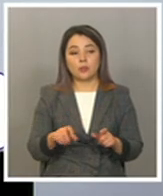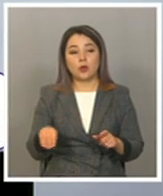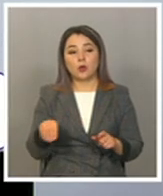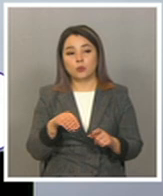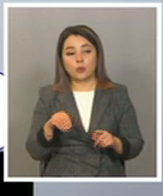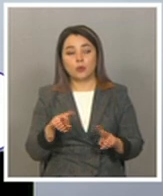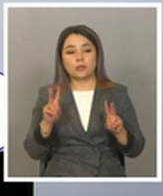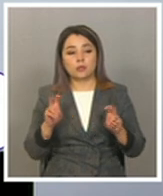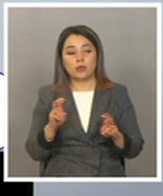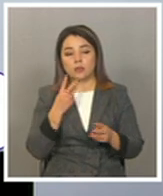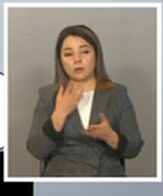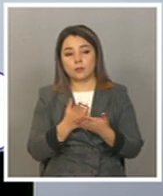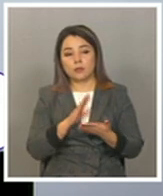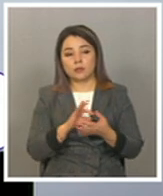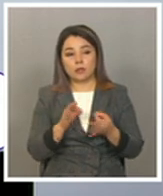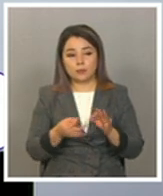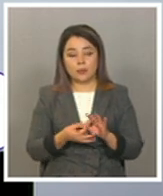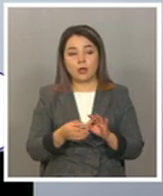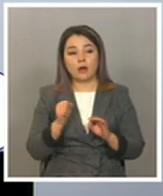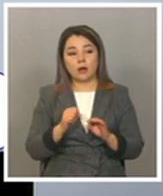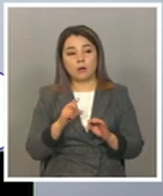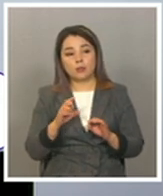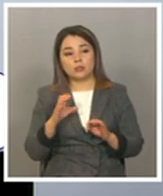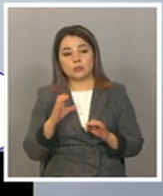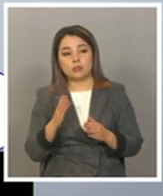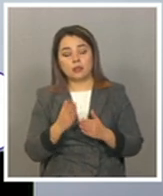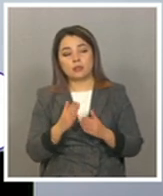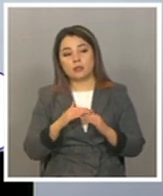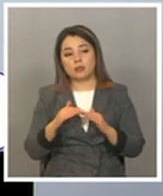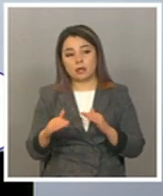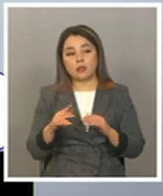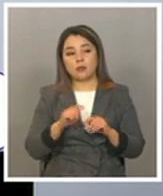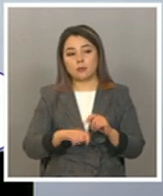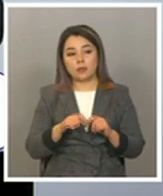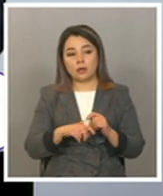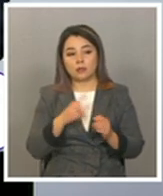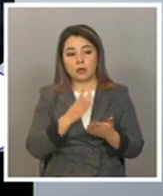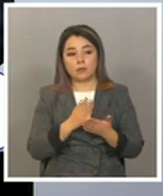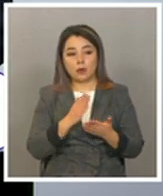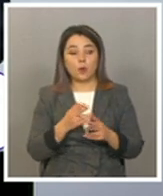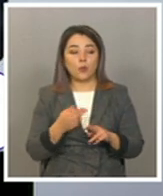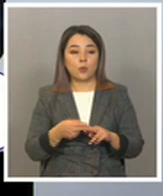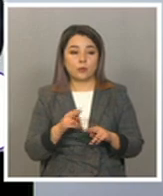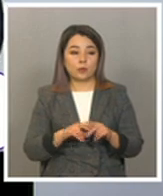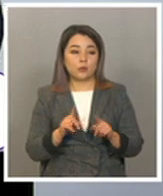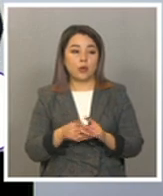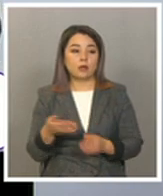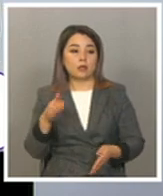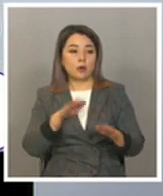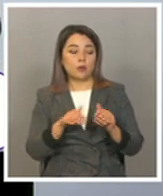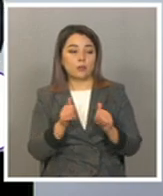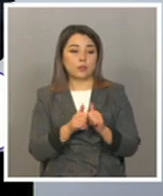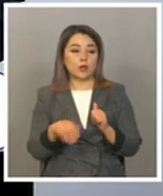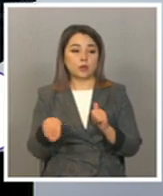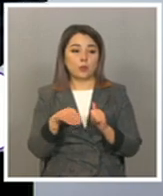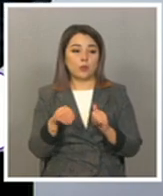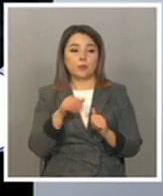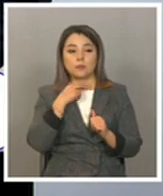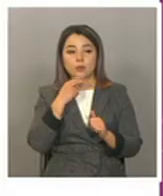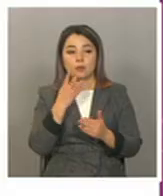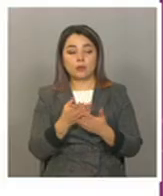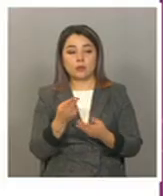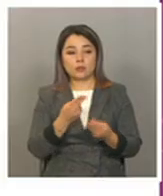кескінін қарастырған кезімізде оларды А, Б, С деңгейлерге бөліп қарастырған едік. Енді олардың таулы аумақтағы топырақтың кескінінің